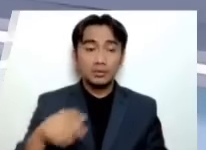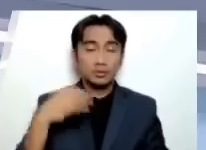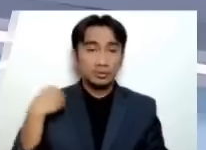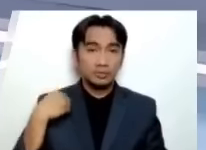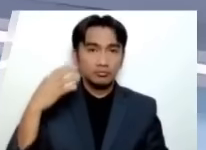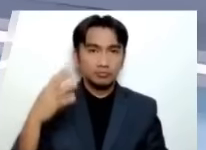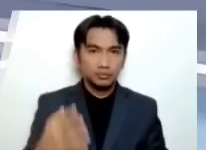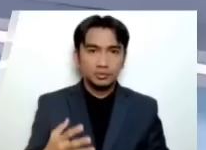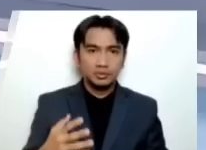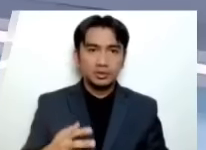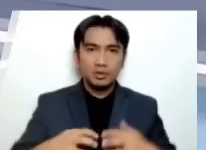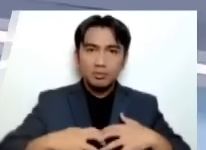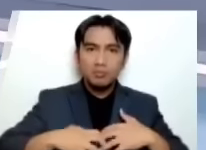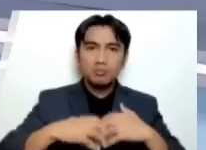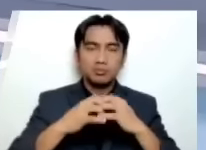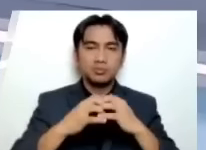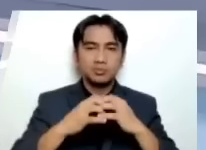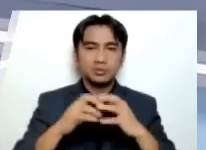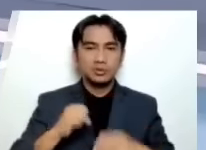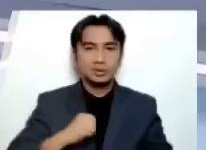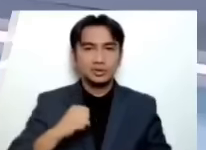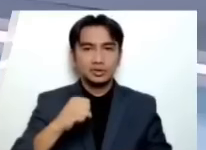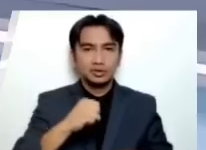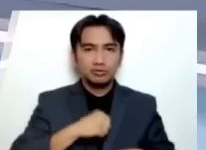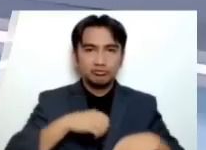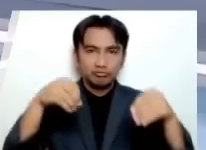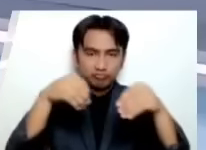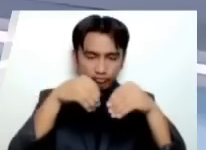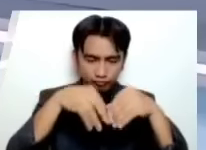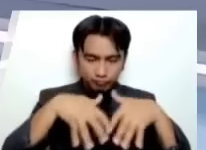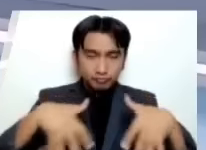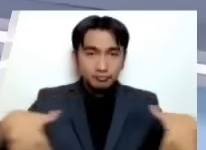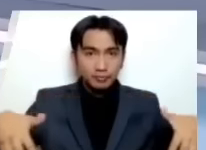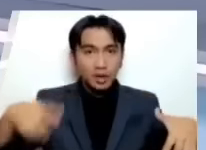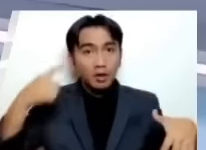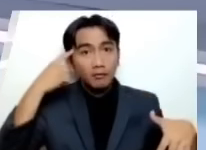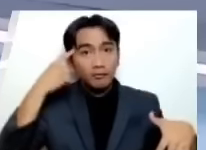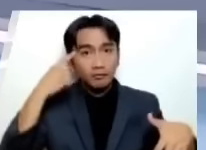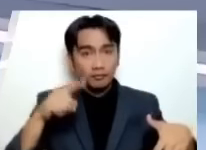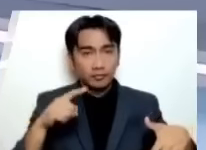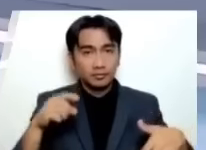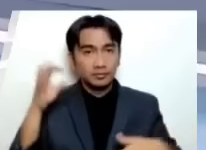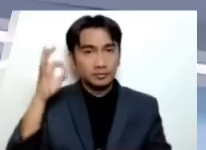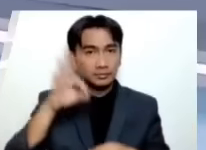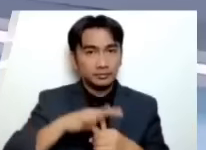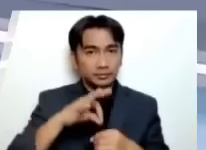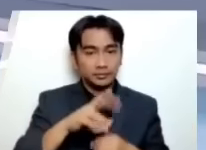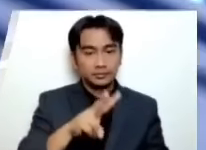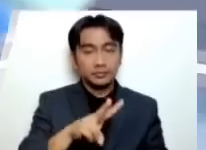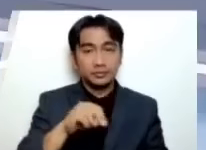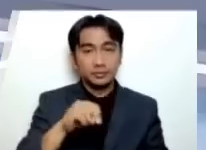ng senatorial slate ng administrasyon para sa eleksyon 2025. May reports si Bernadette Reyes.